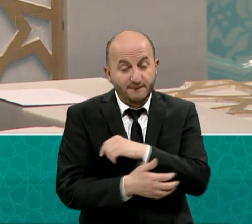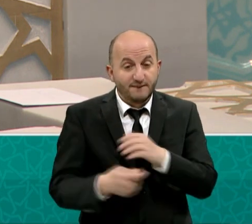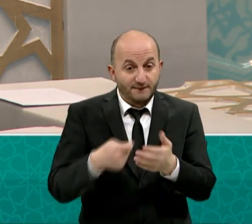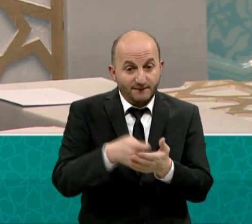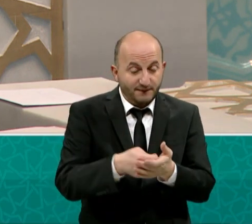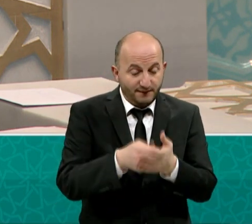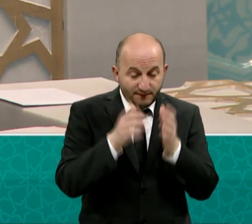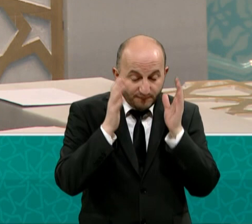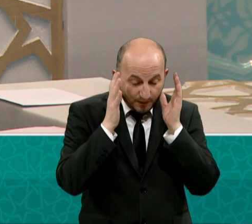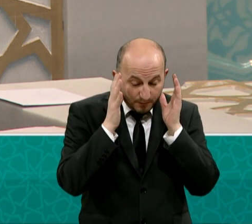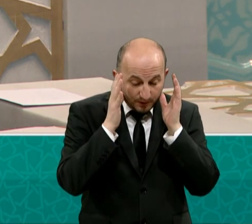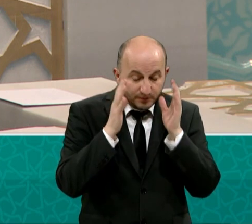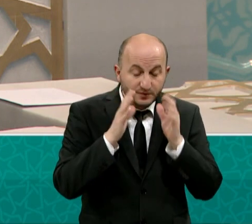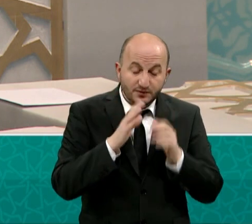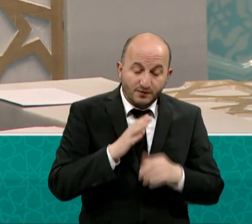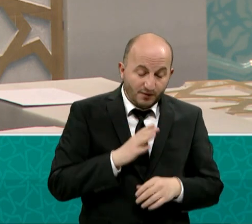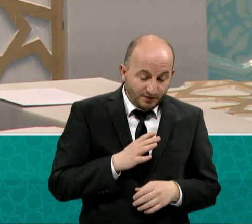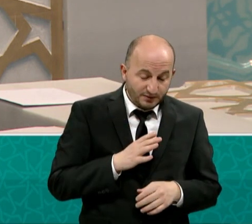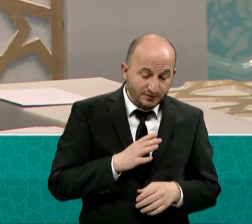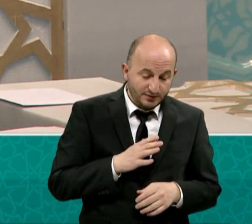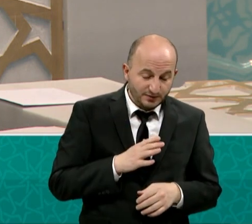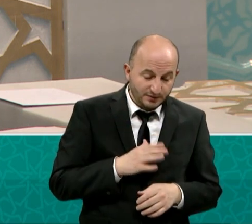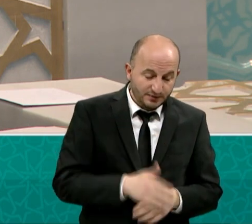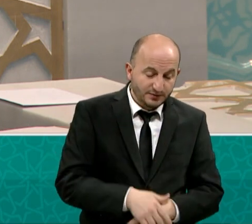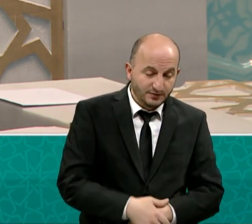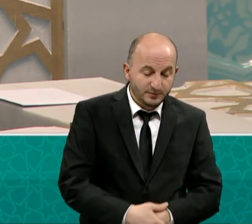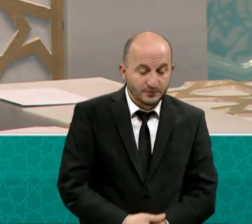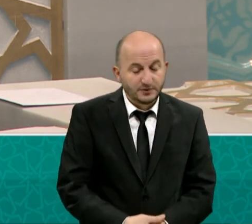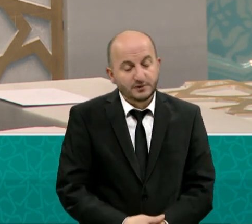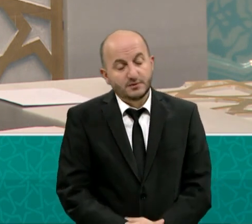sonra vel mufuna bi ahdihim iza ahadu.